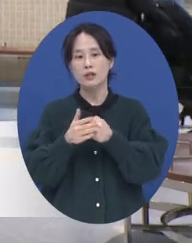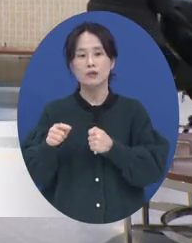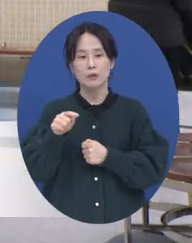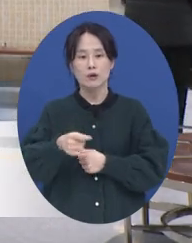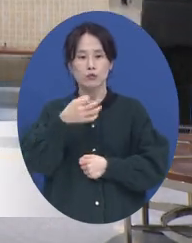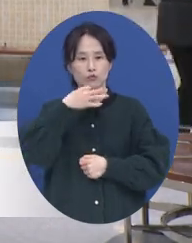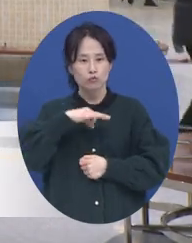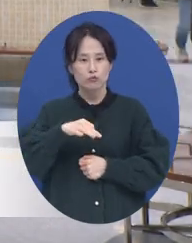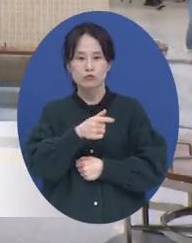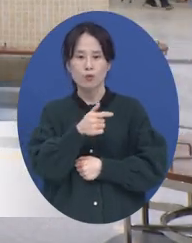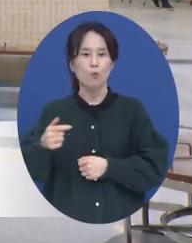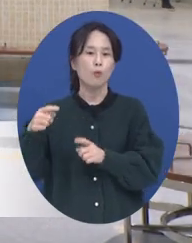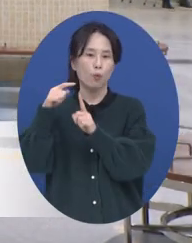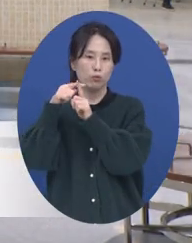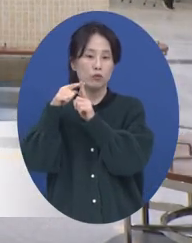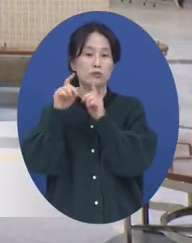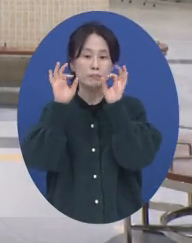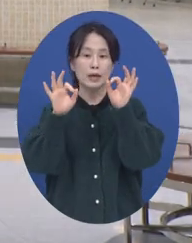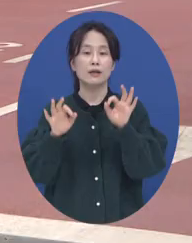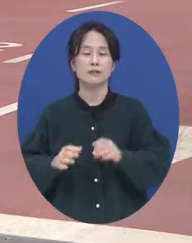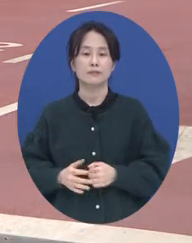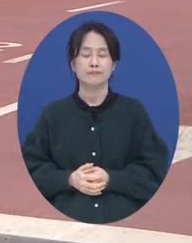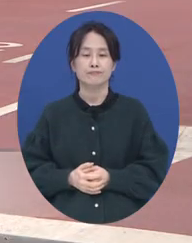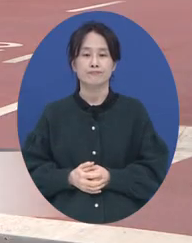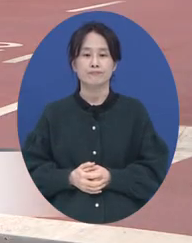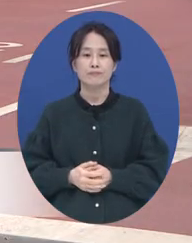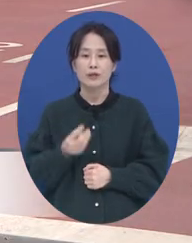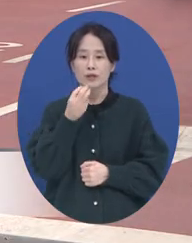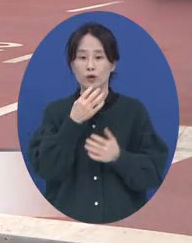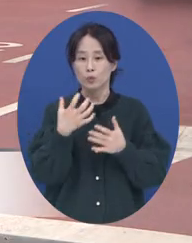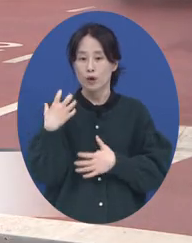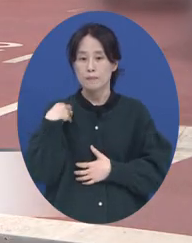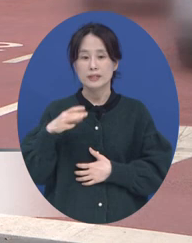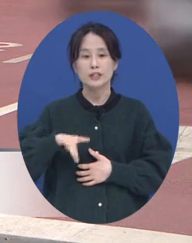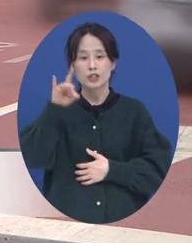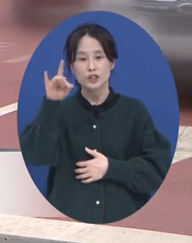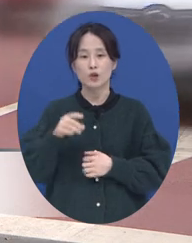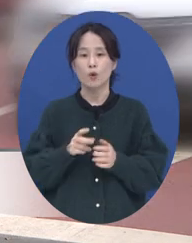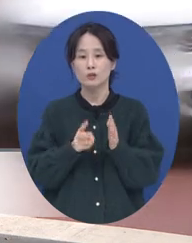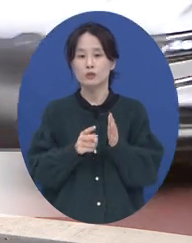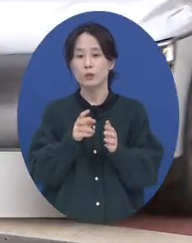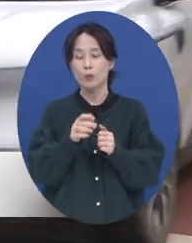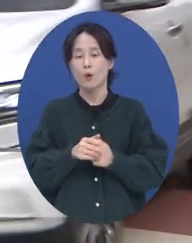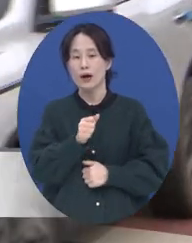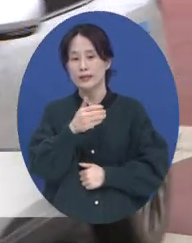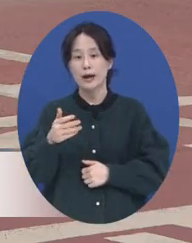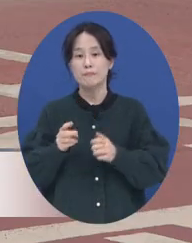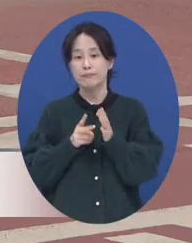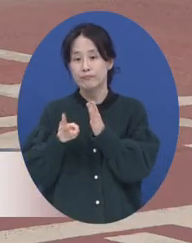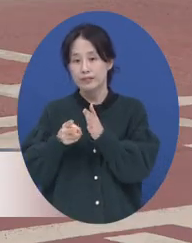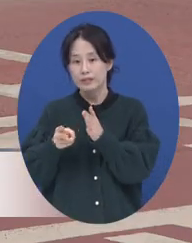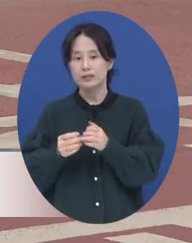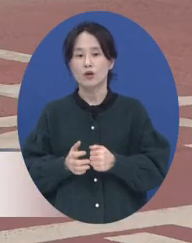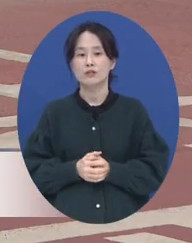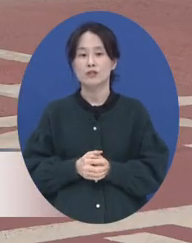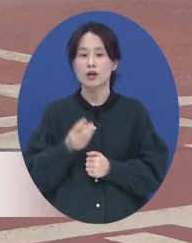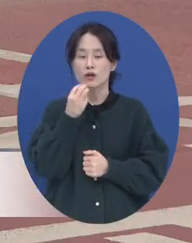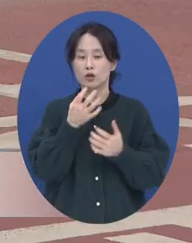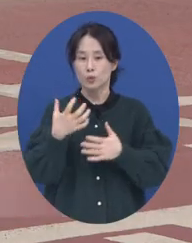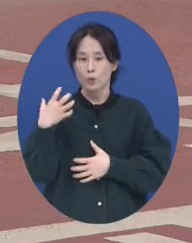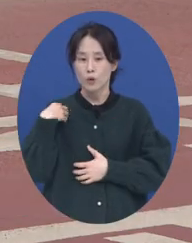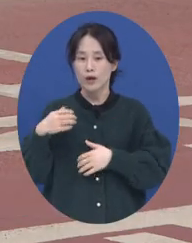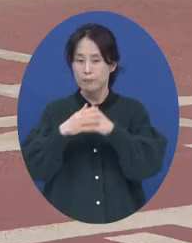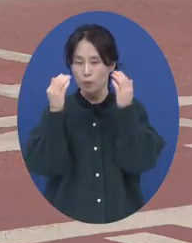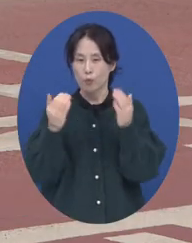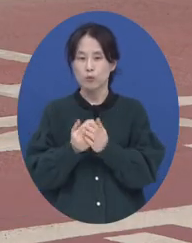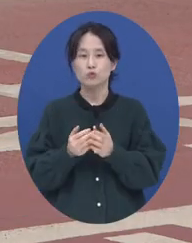있어서 굉장히 긍정적으로 보고 있고요. 경기도가 주도한 첫 광역철도 사업인 하남선. 도단이